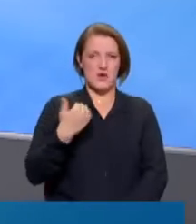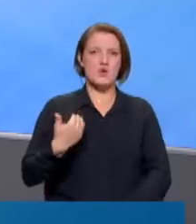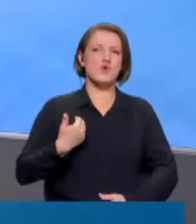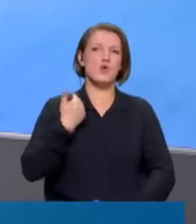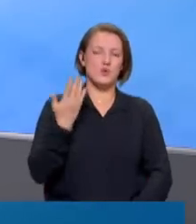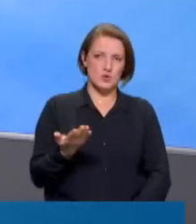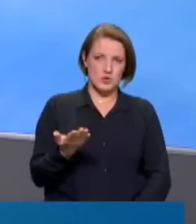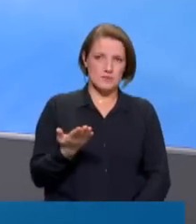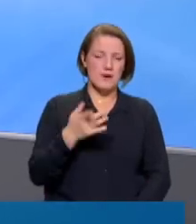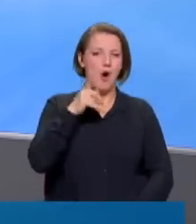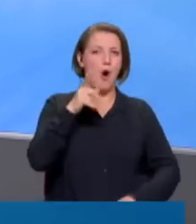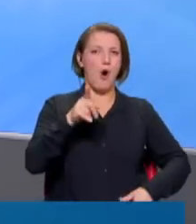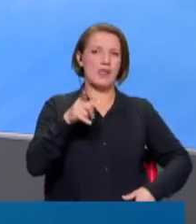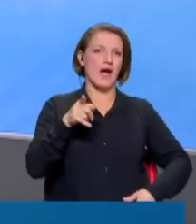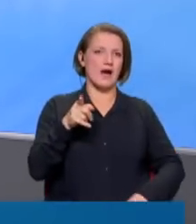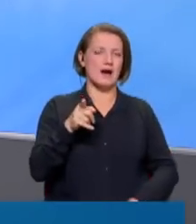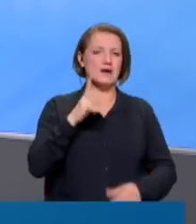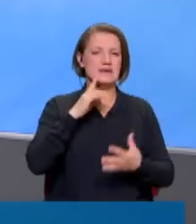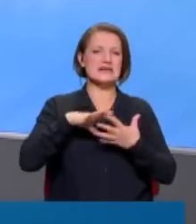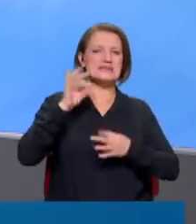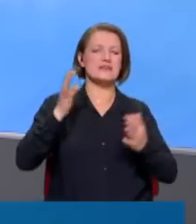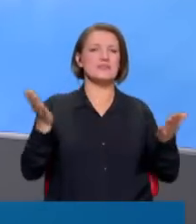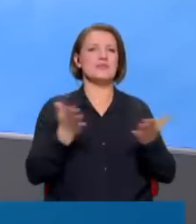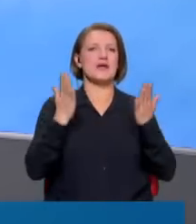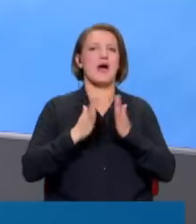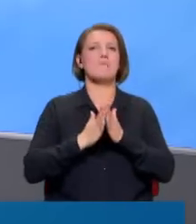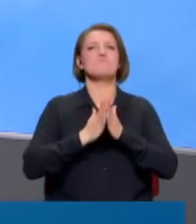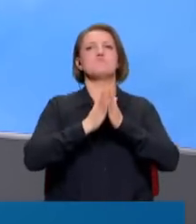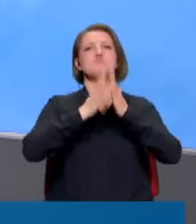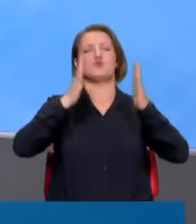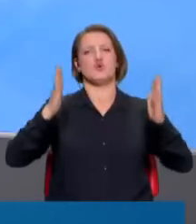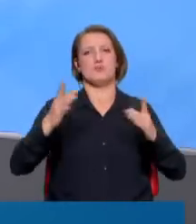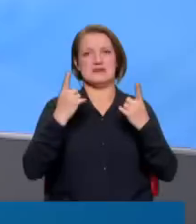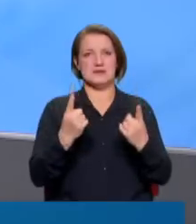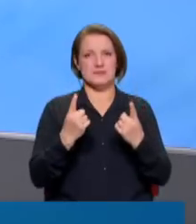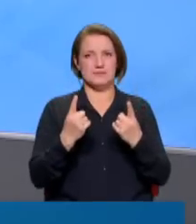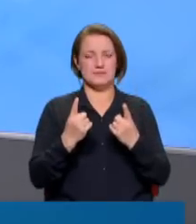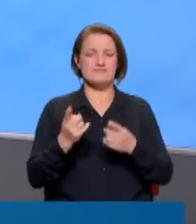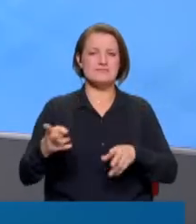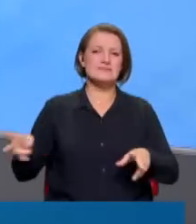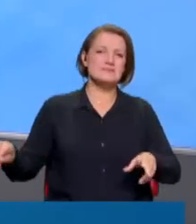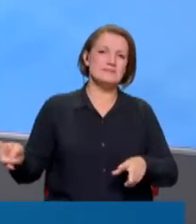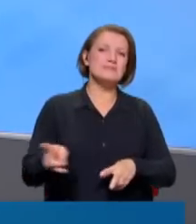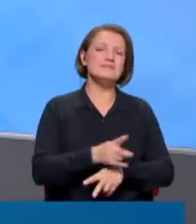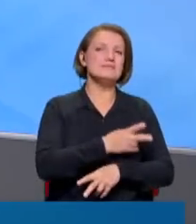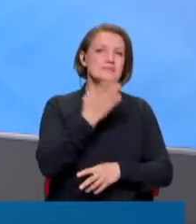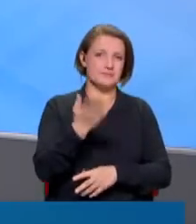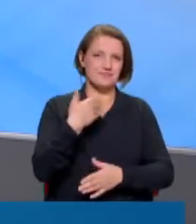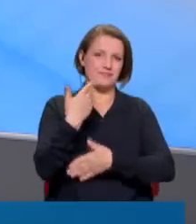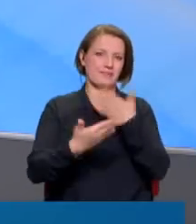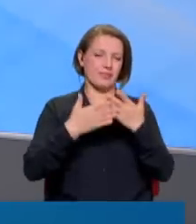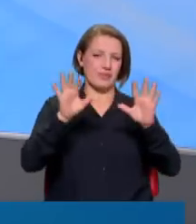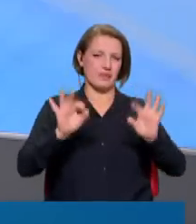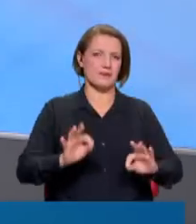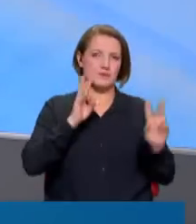Eee Oradaki insanların ne kadar büyük bir Eee katliama maruz kaldığından bahsetmeye